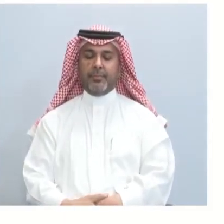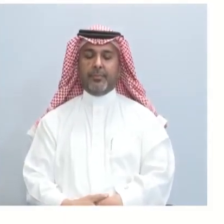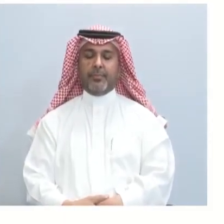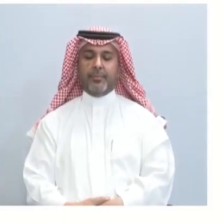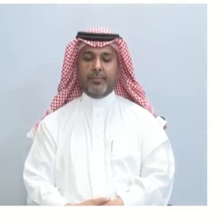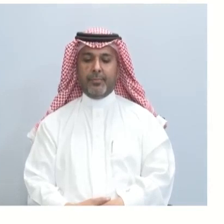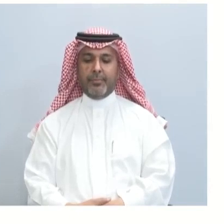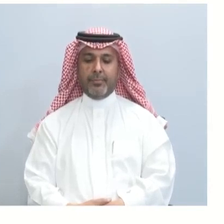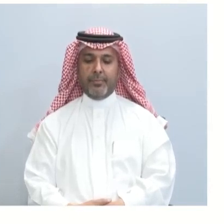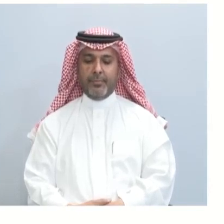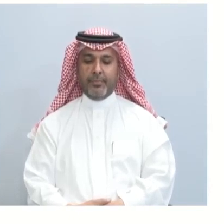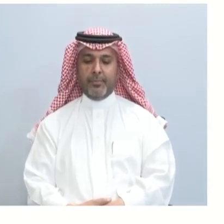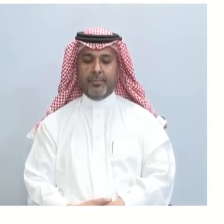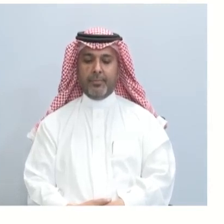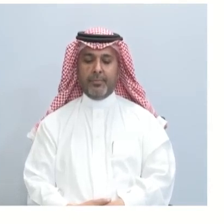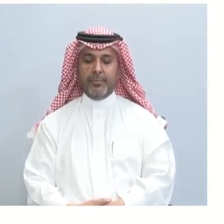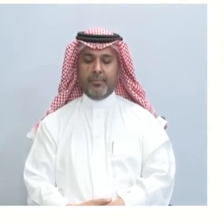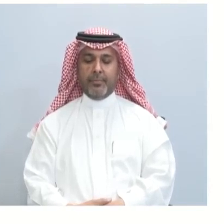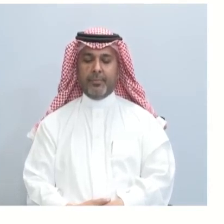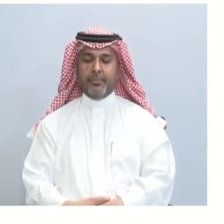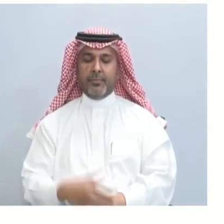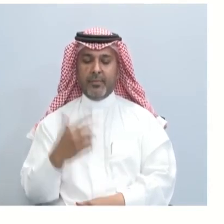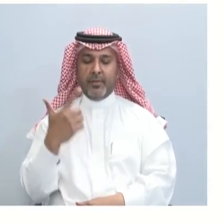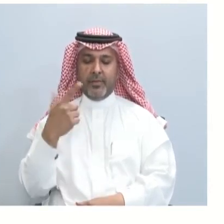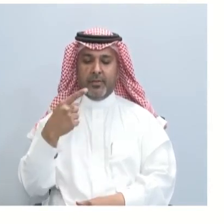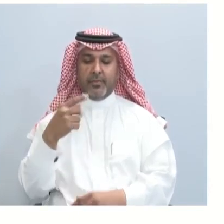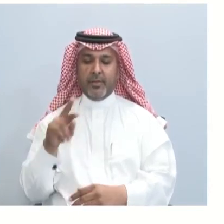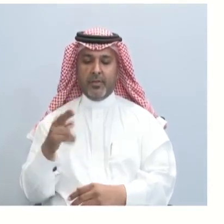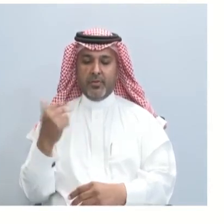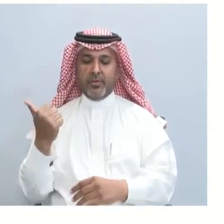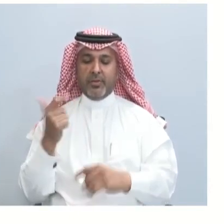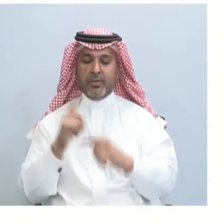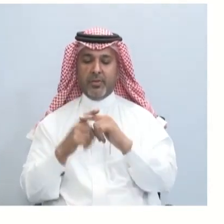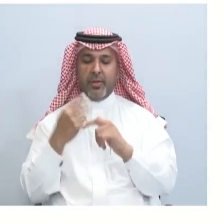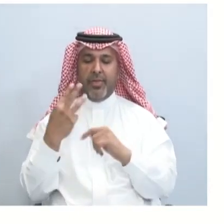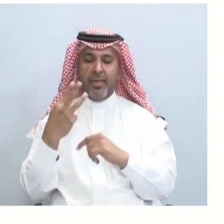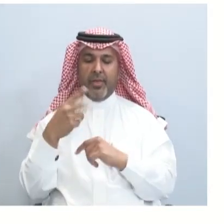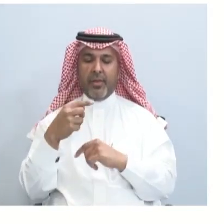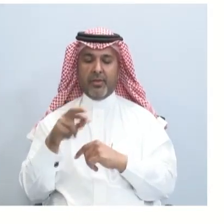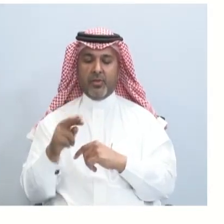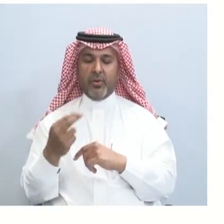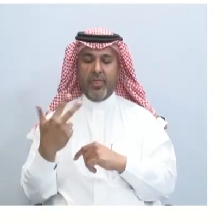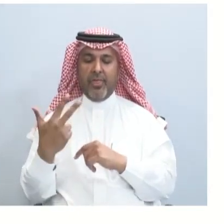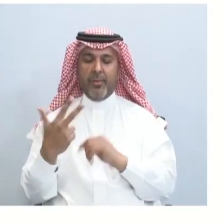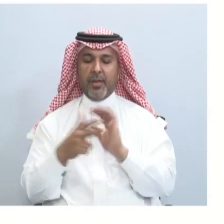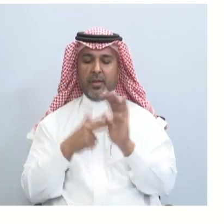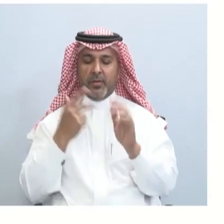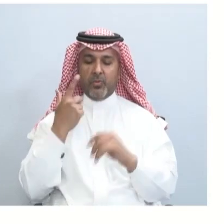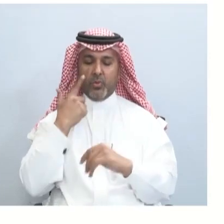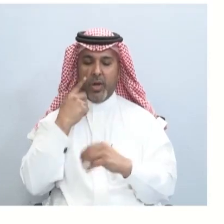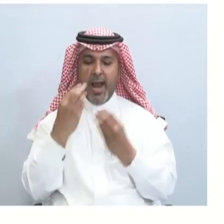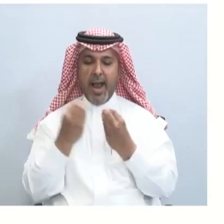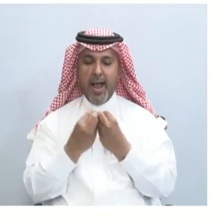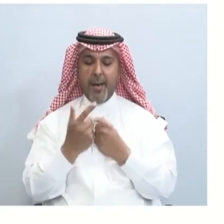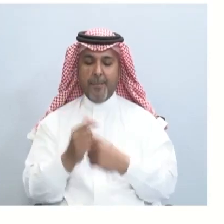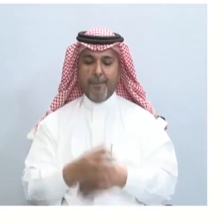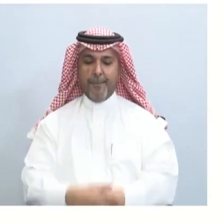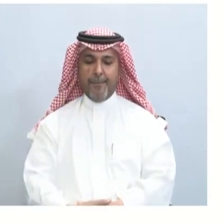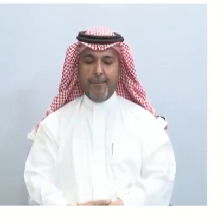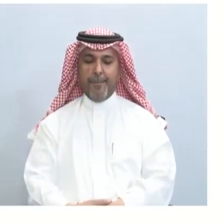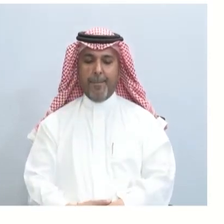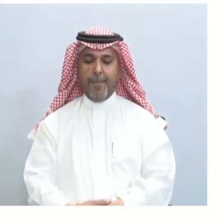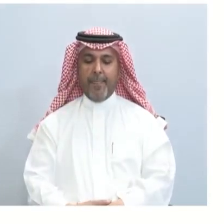نعم 17.6 من عشره زائد ثلاثه عشر وثمانيه من عشره ما هو ناتج الجمع